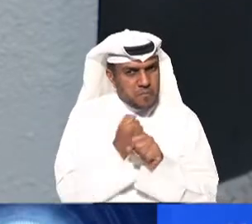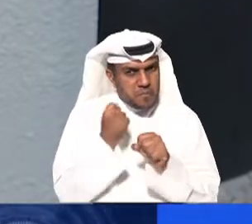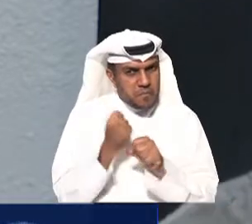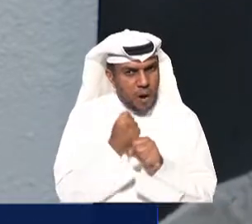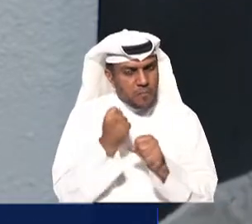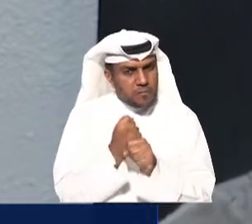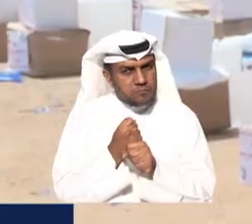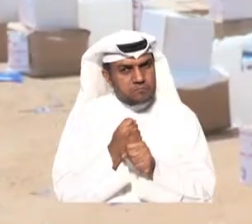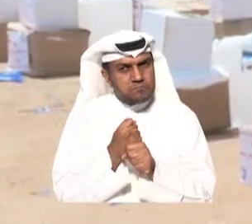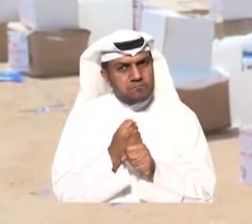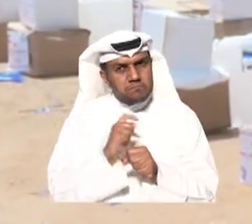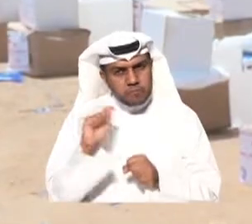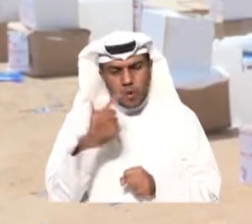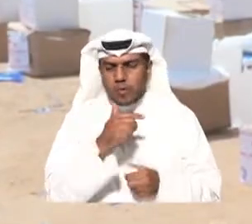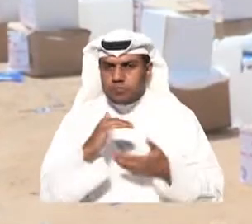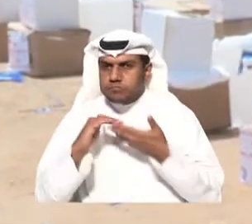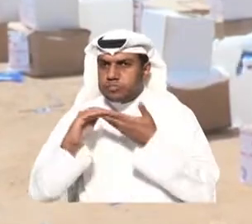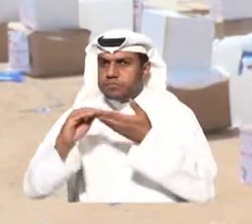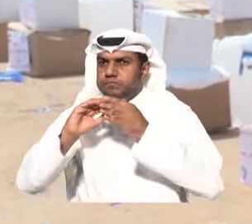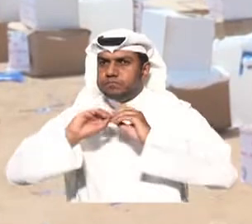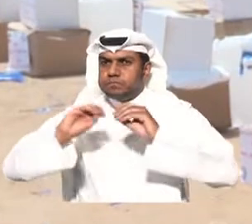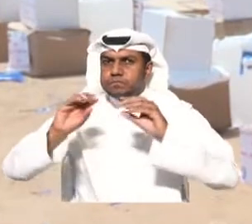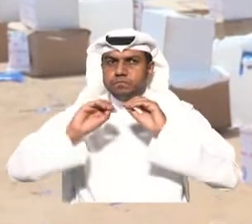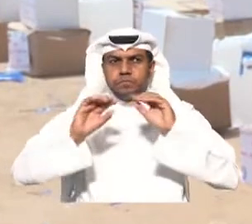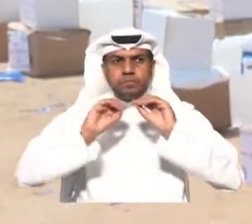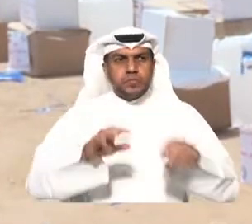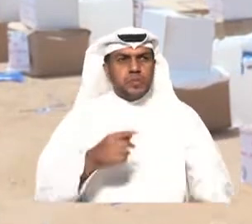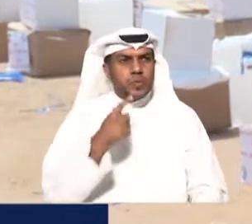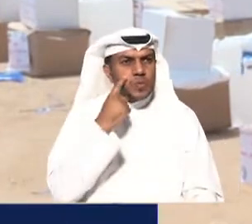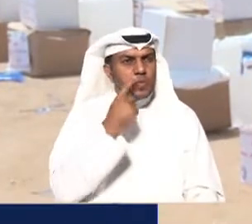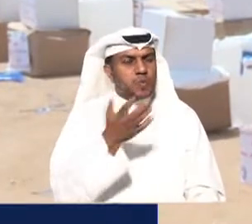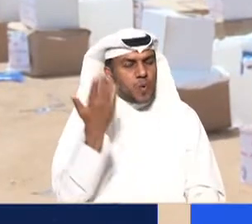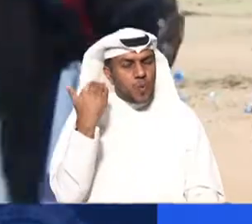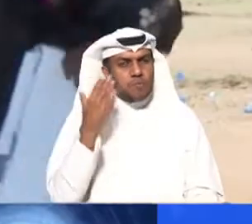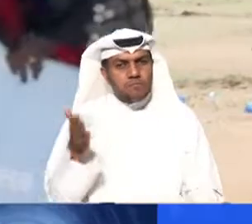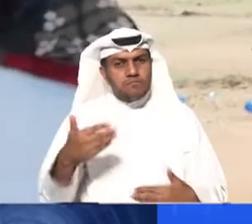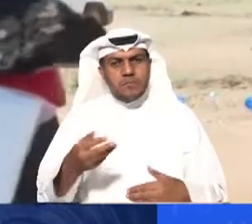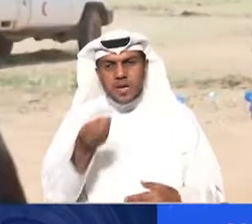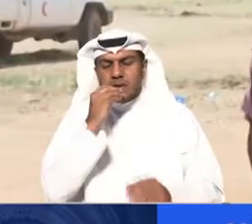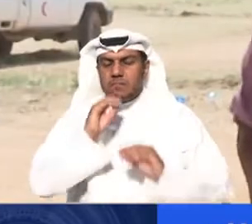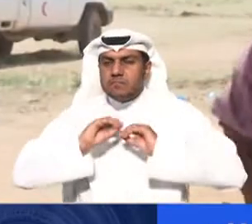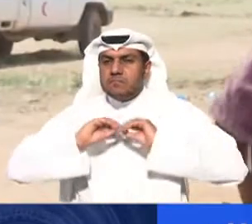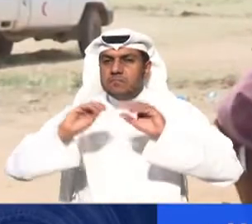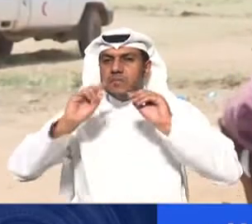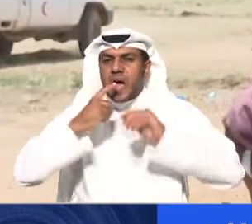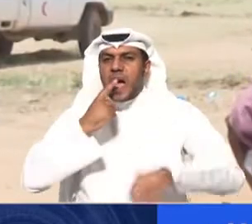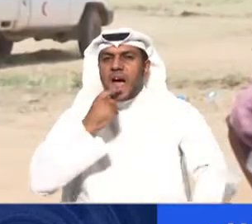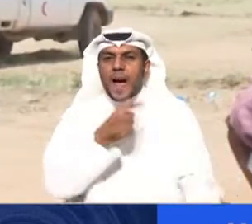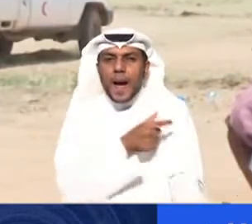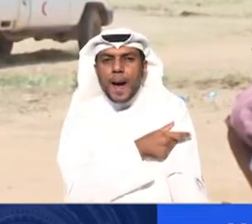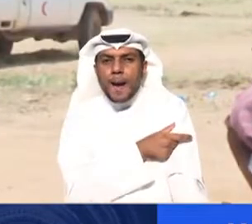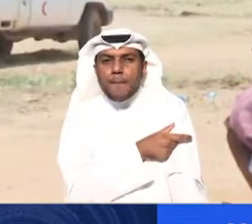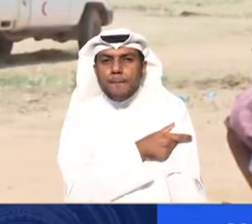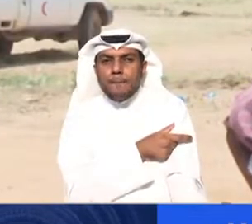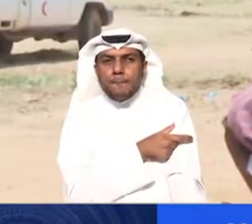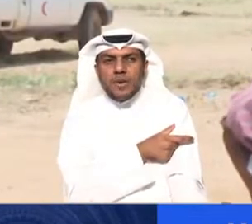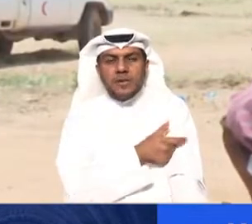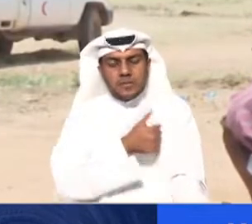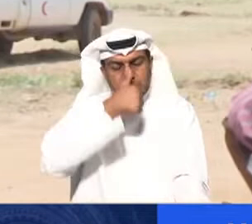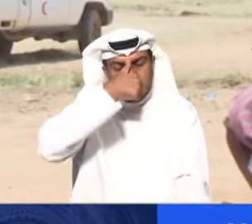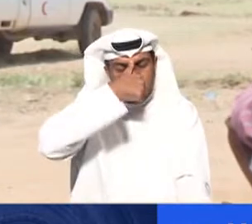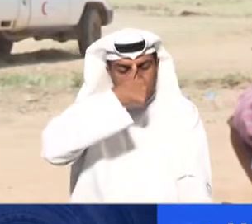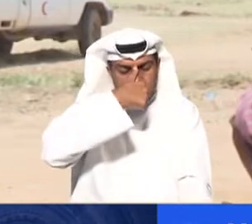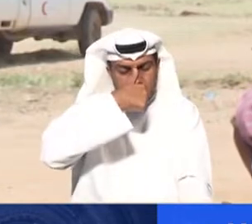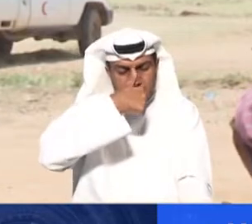سيرته العطرة. في إحدى المخيمات التي أشرفت عليها جمعية الهلال الأحمر الكويتي ساد الحزن